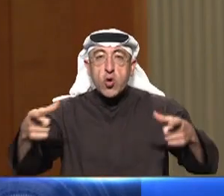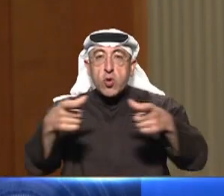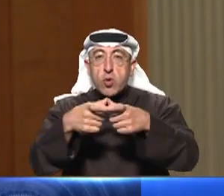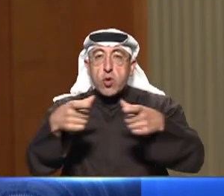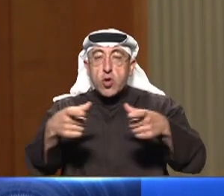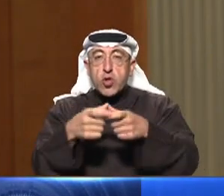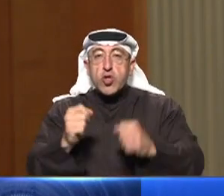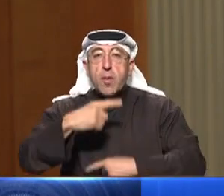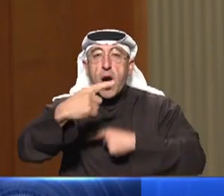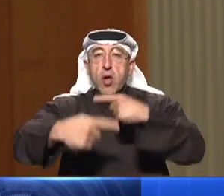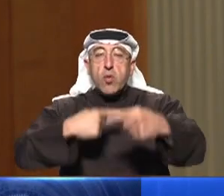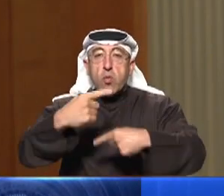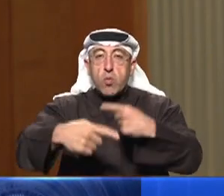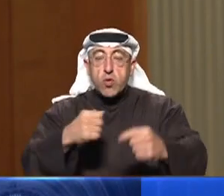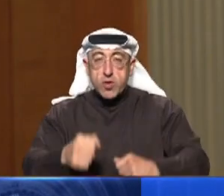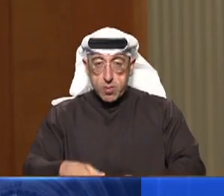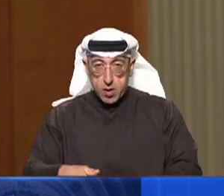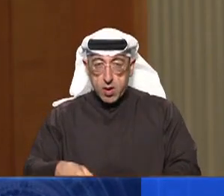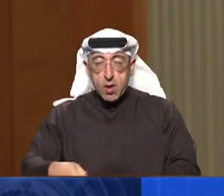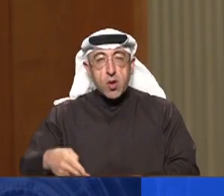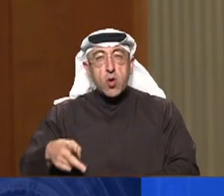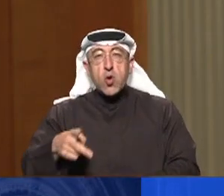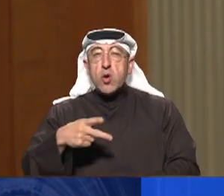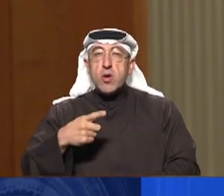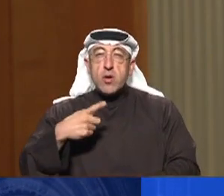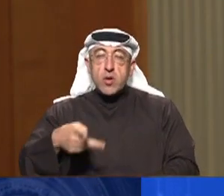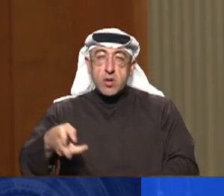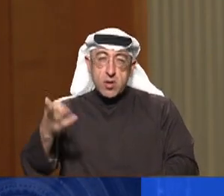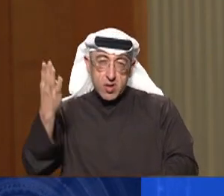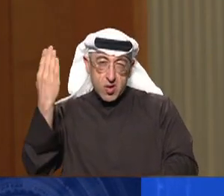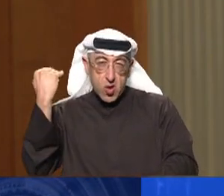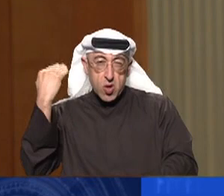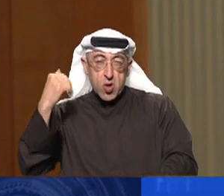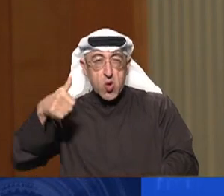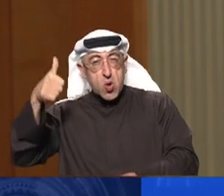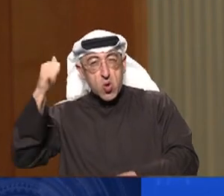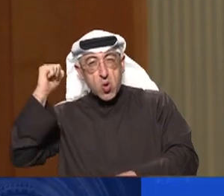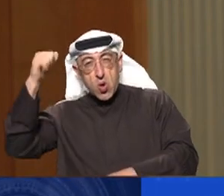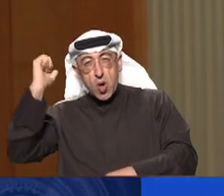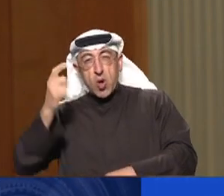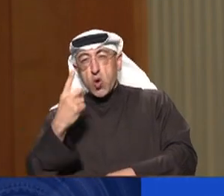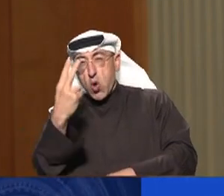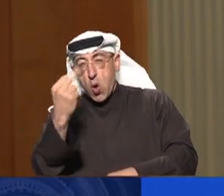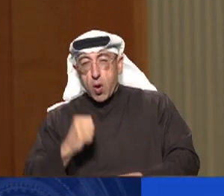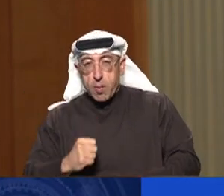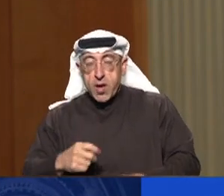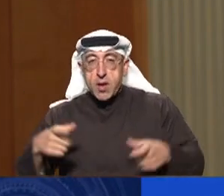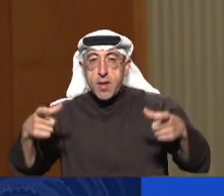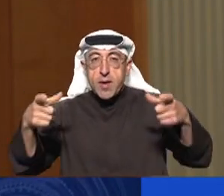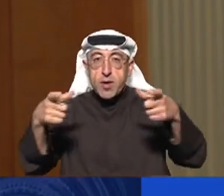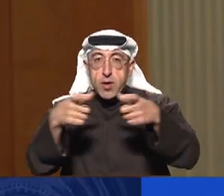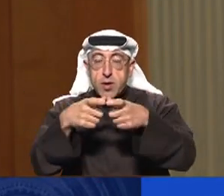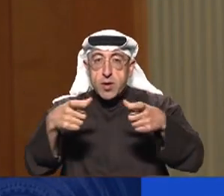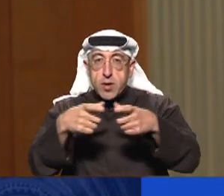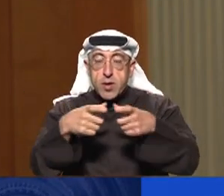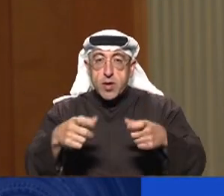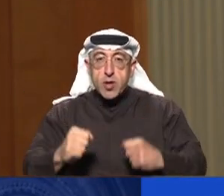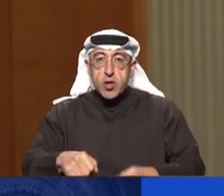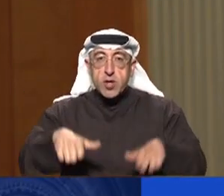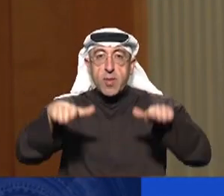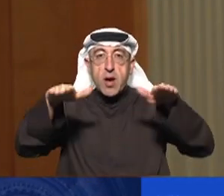مثل ما أنت عارف قبل يومين كان هناك اجتماع لمجلس الوزراء استثنائي لمتابعة وحث الجهات الحكومية